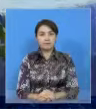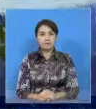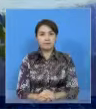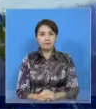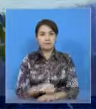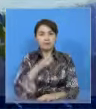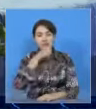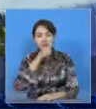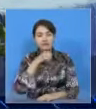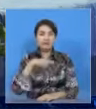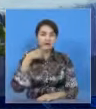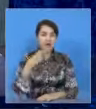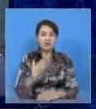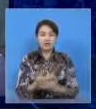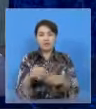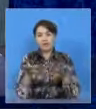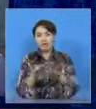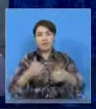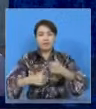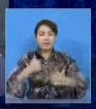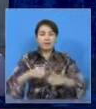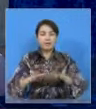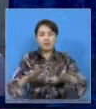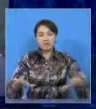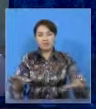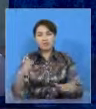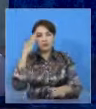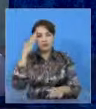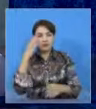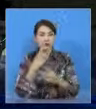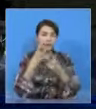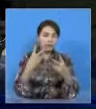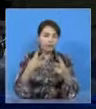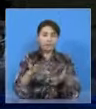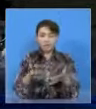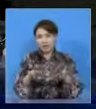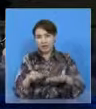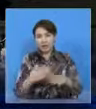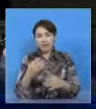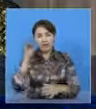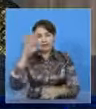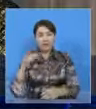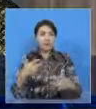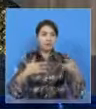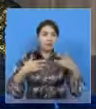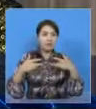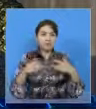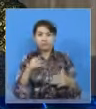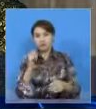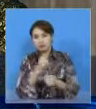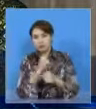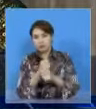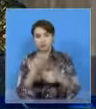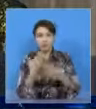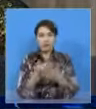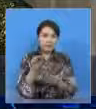Ата айтып тұрғандай, бейне атты сайыста балалар бойындағы бар талантын көрерменге ұсынды. Бір атақты әртістің кепінде пародия жасаса,